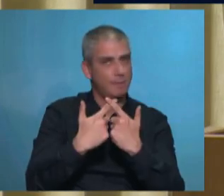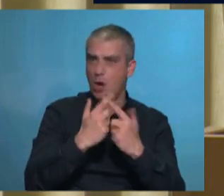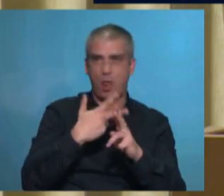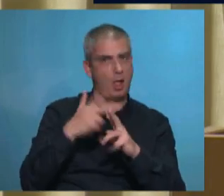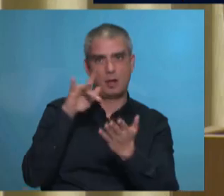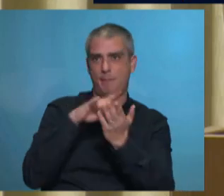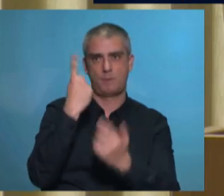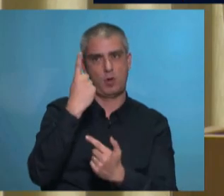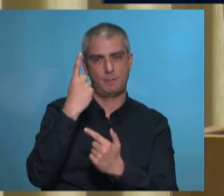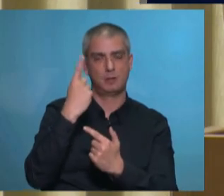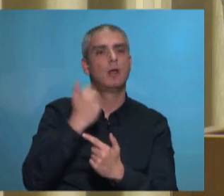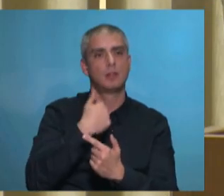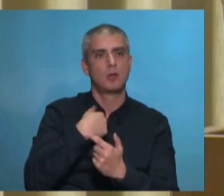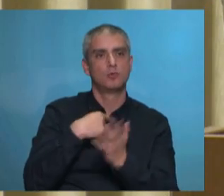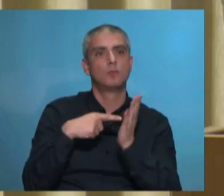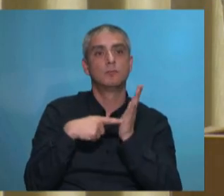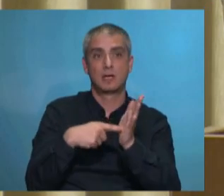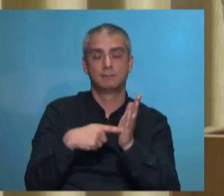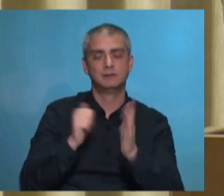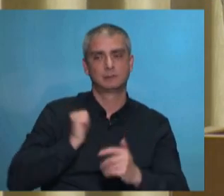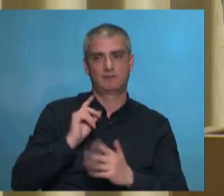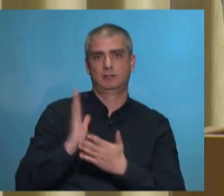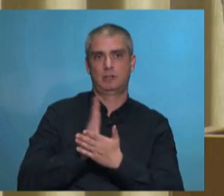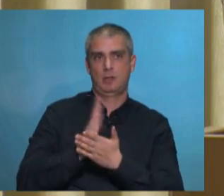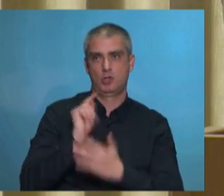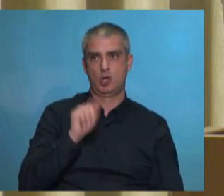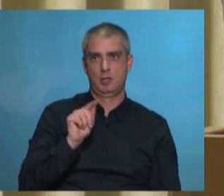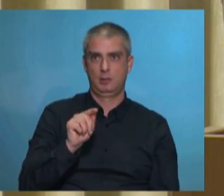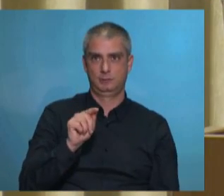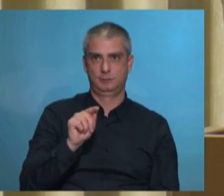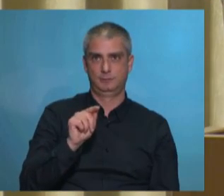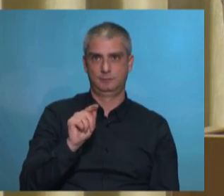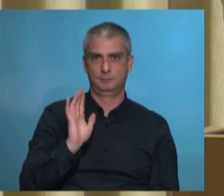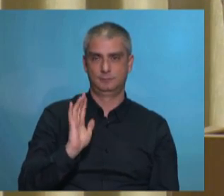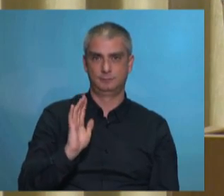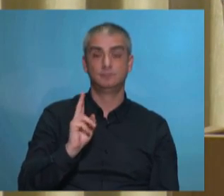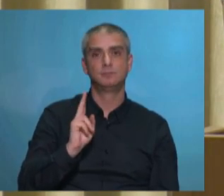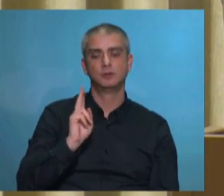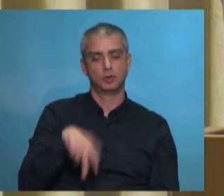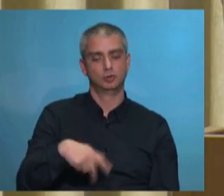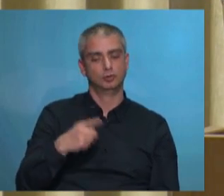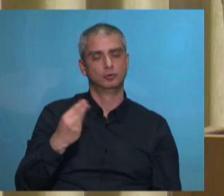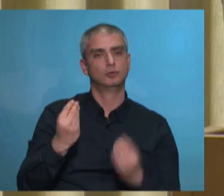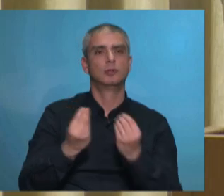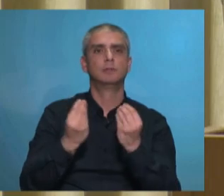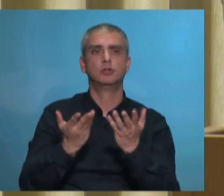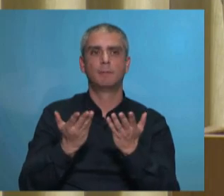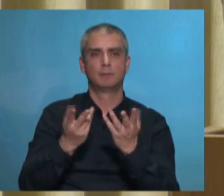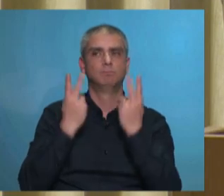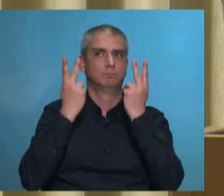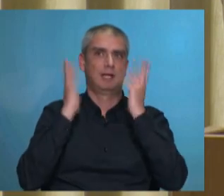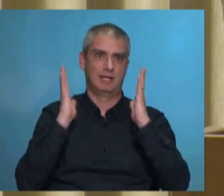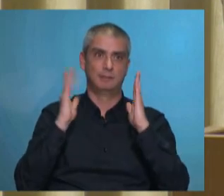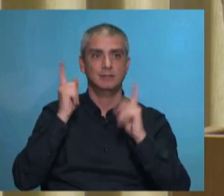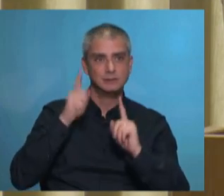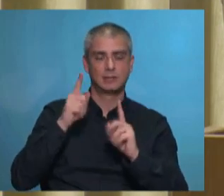בחזית אחת. אנחנו מצביעים על זה שהצבא צריך להתכונן לזה. יש משאבים שהם משאבים קריטיים והם